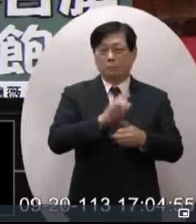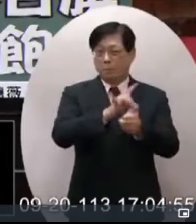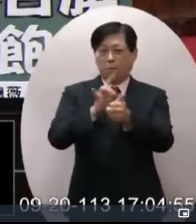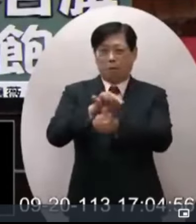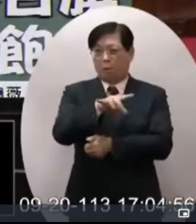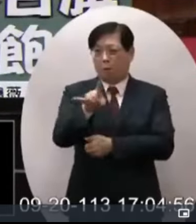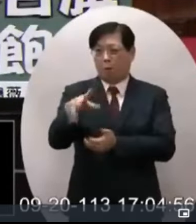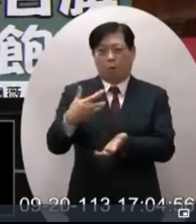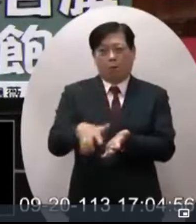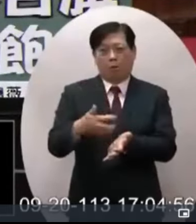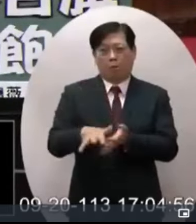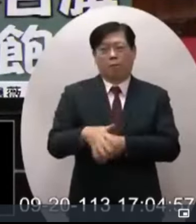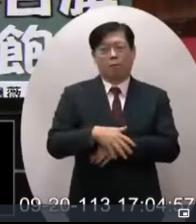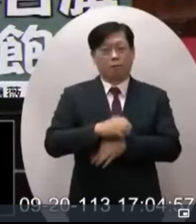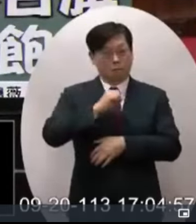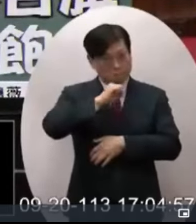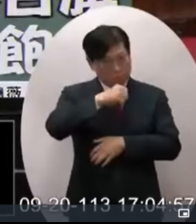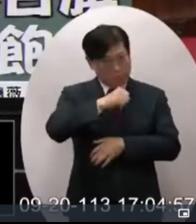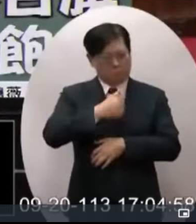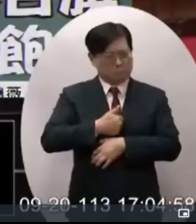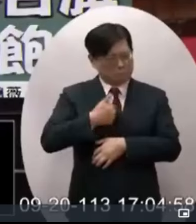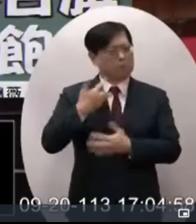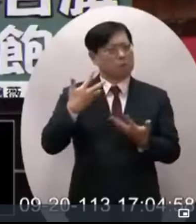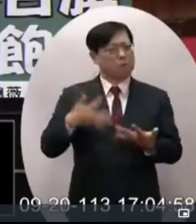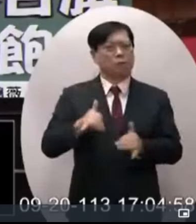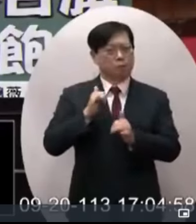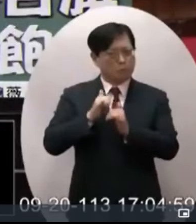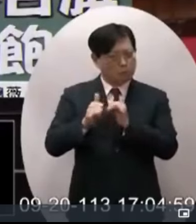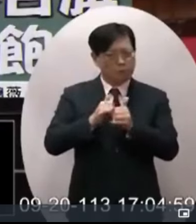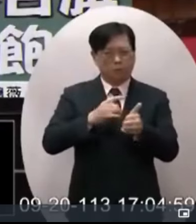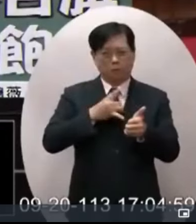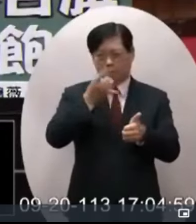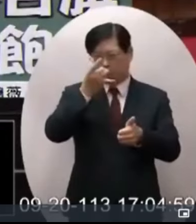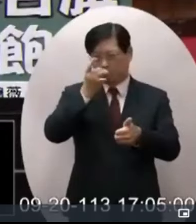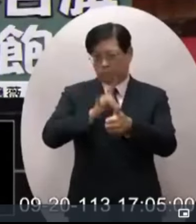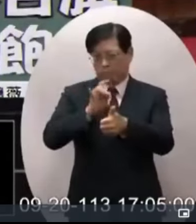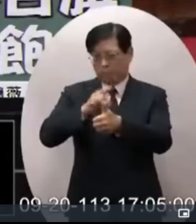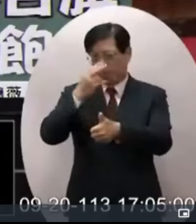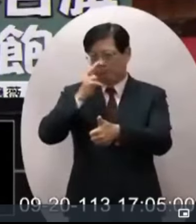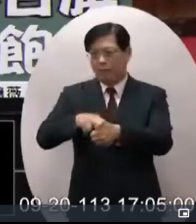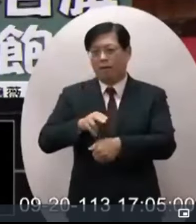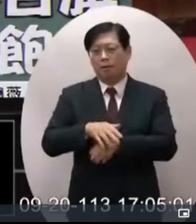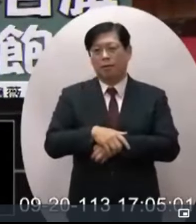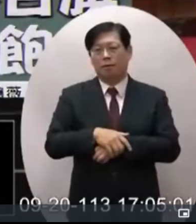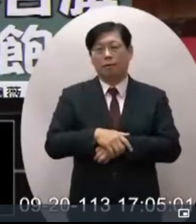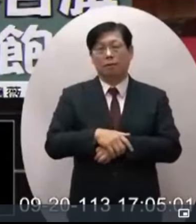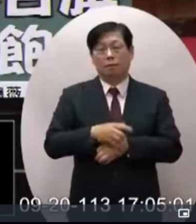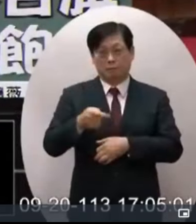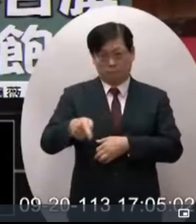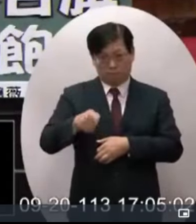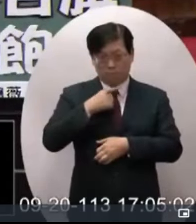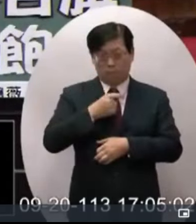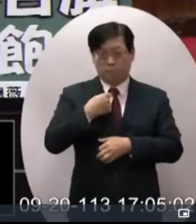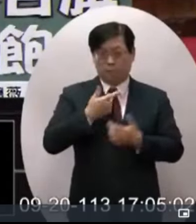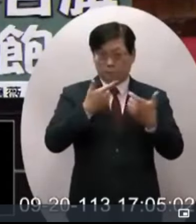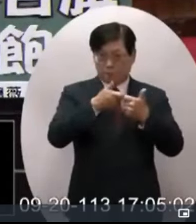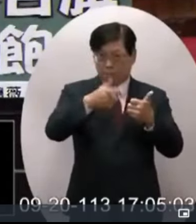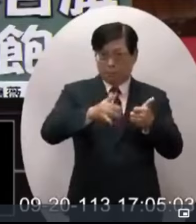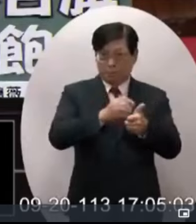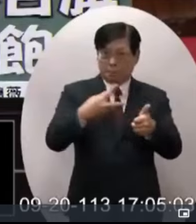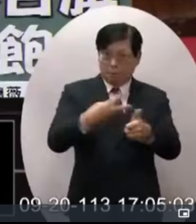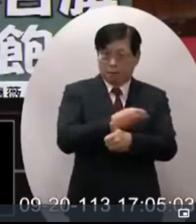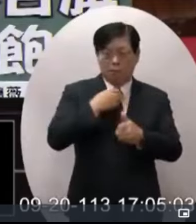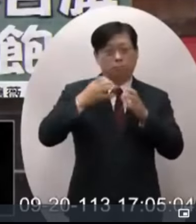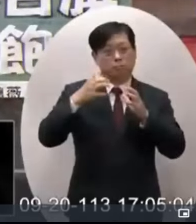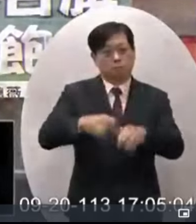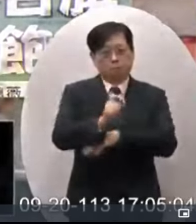不在，好，台湾多少民众受诈骗所苦，为了打诈。我们成立打